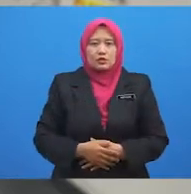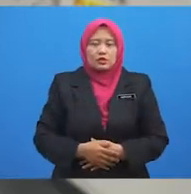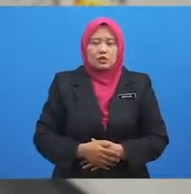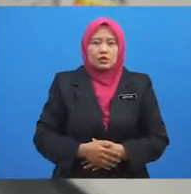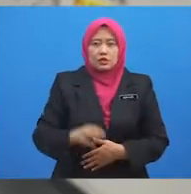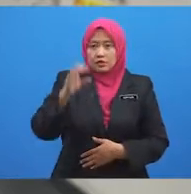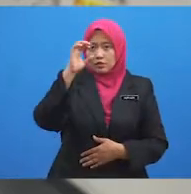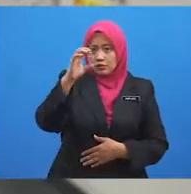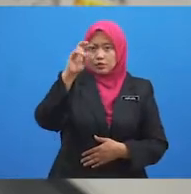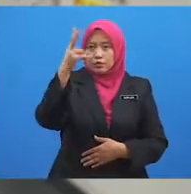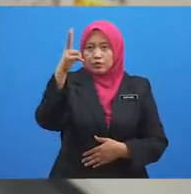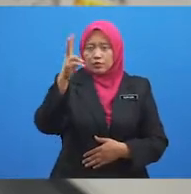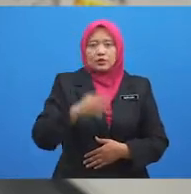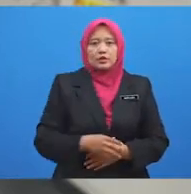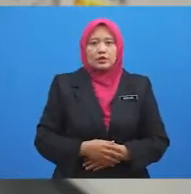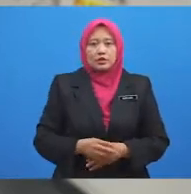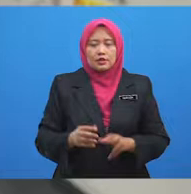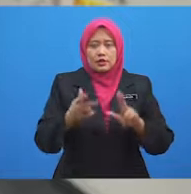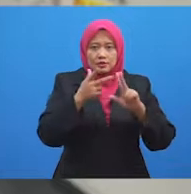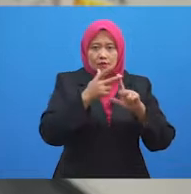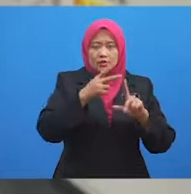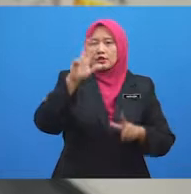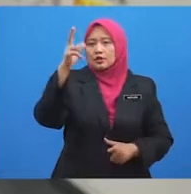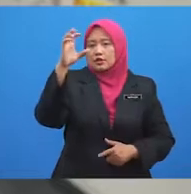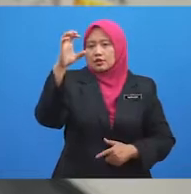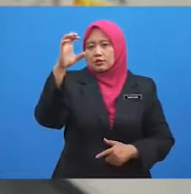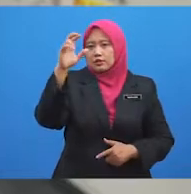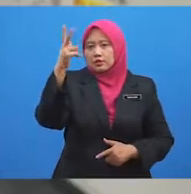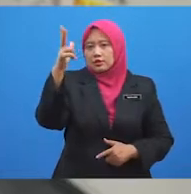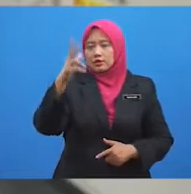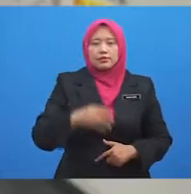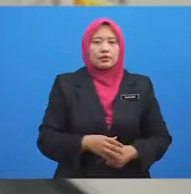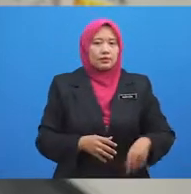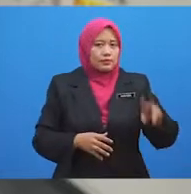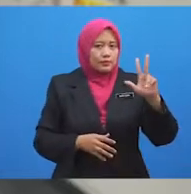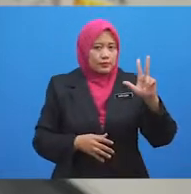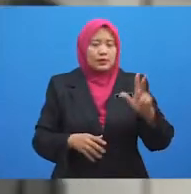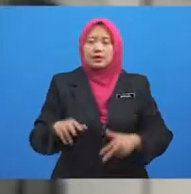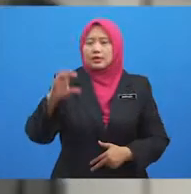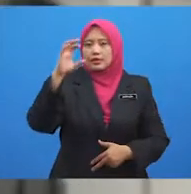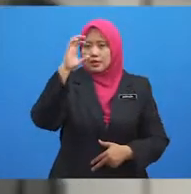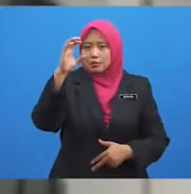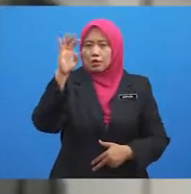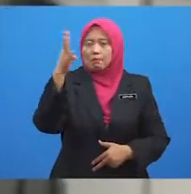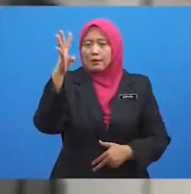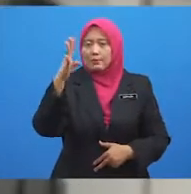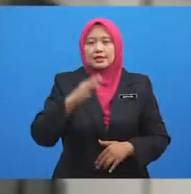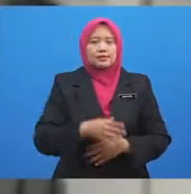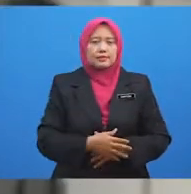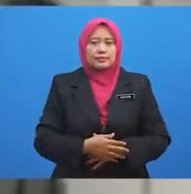12, karbon 13 dan karbon 14.